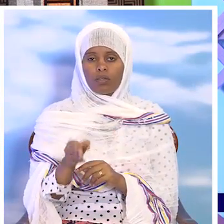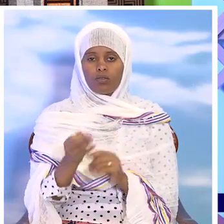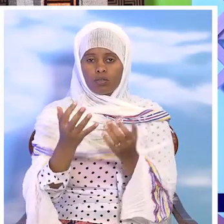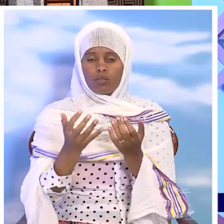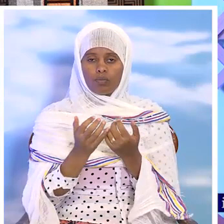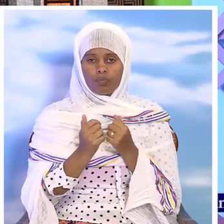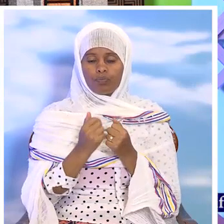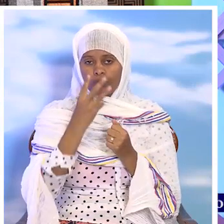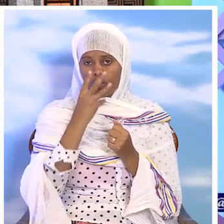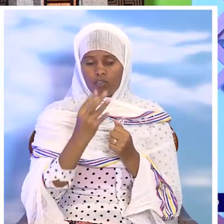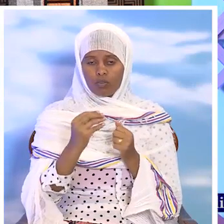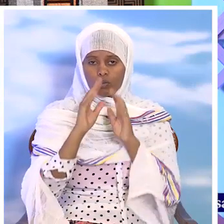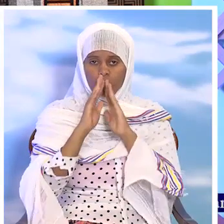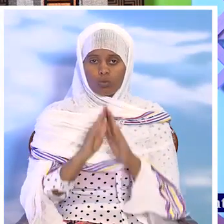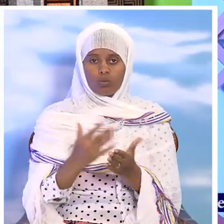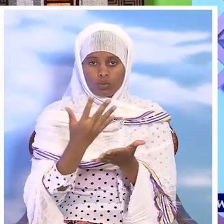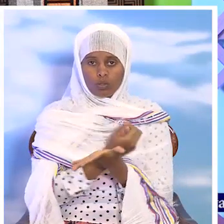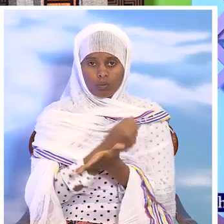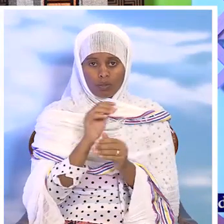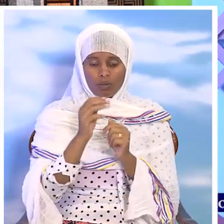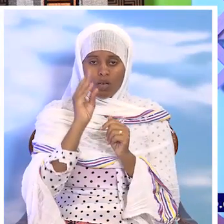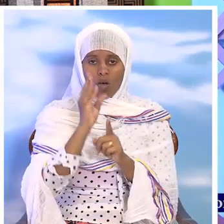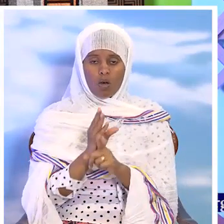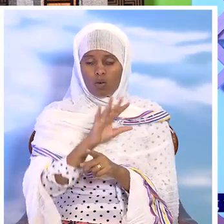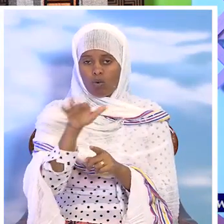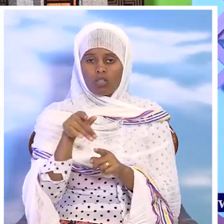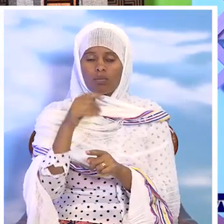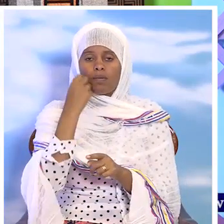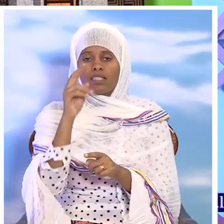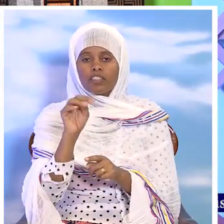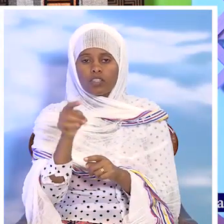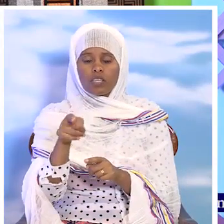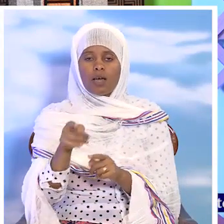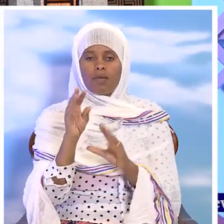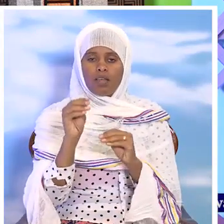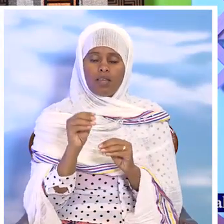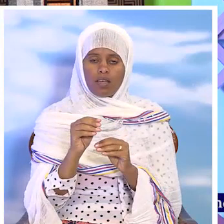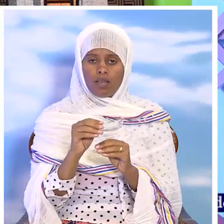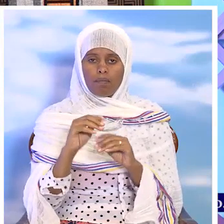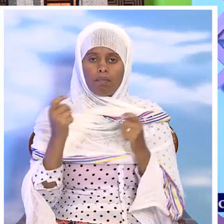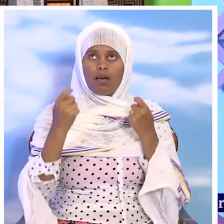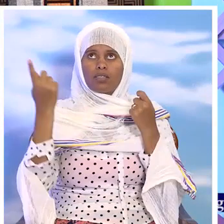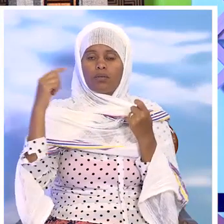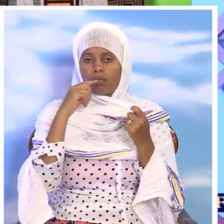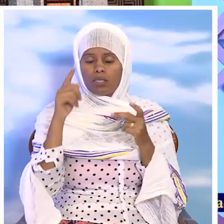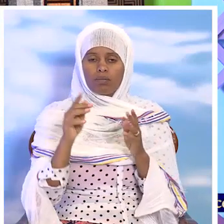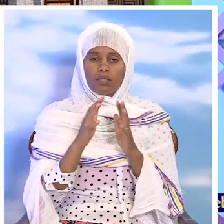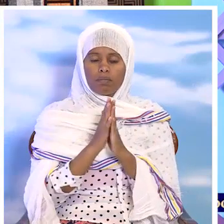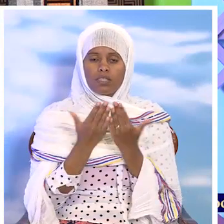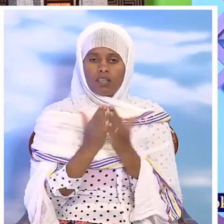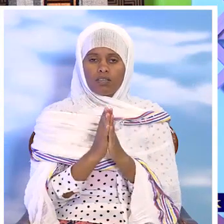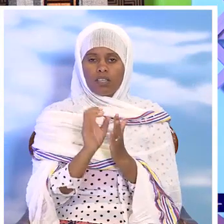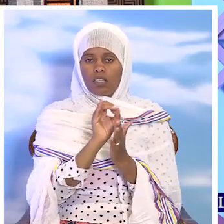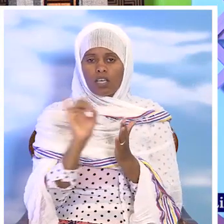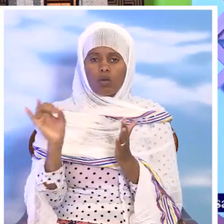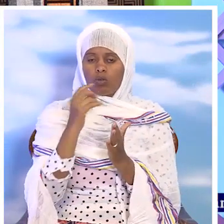ዝተቐበለሉ መንፈስ ሓቂ መንፈሰ ጽድቂ ዝተቐበለሉ እውን ኣብዚ ዕለት እዩ። ስለዚ እዛ ዕለት እዚኣ ከምቲ መፅሓፍና ሊቃውንቲ